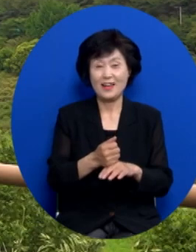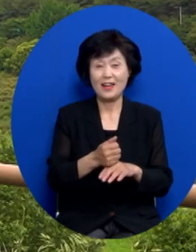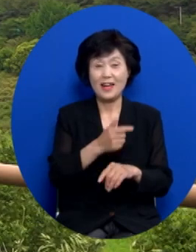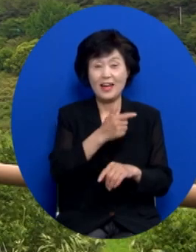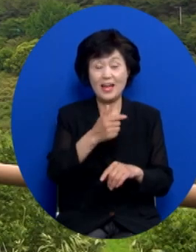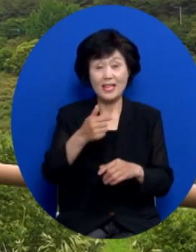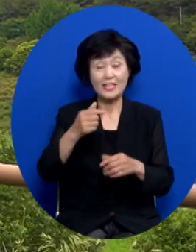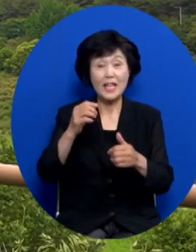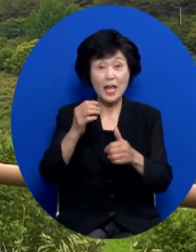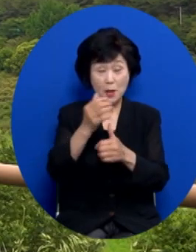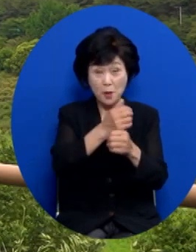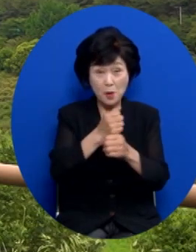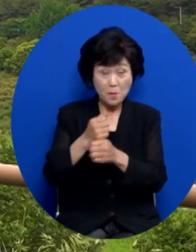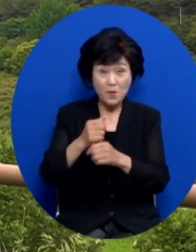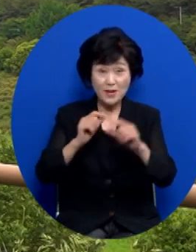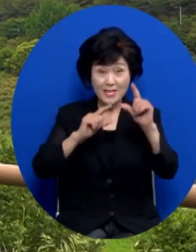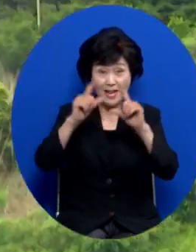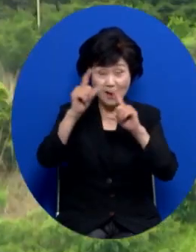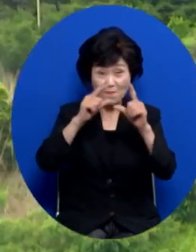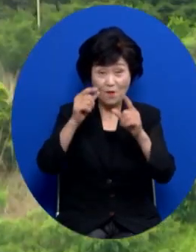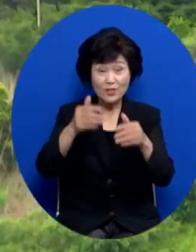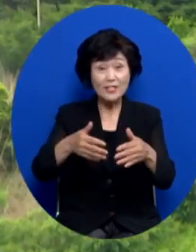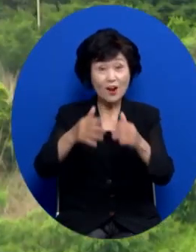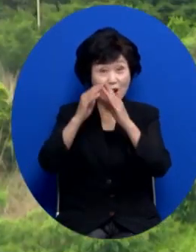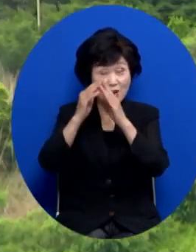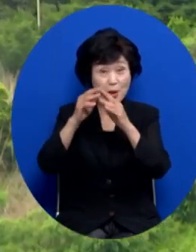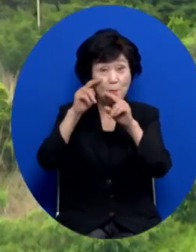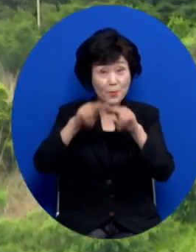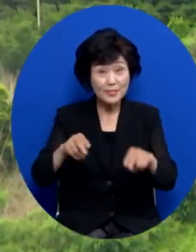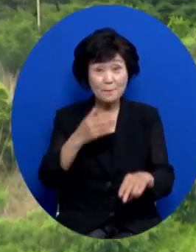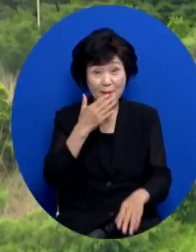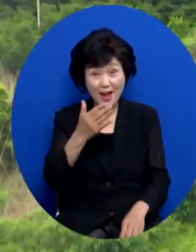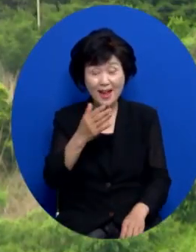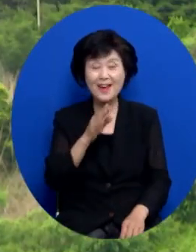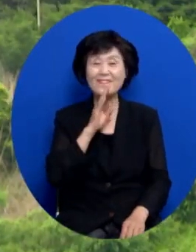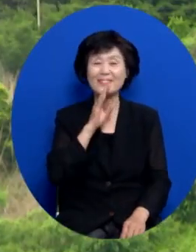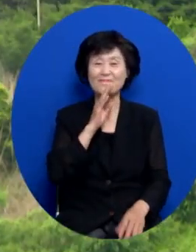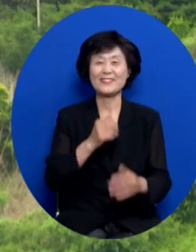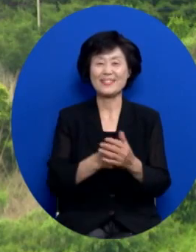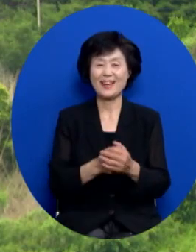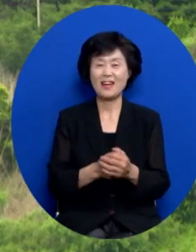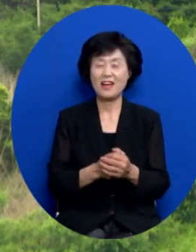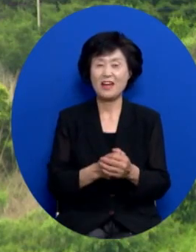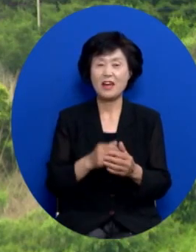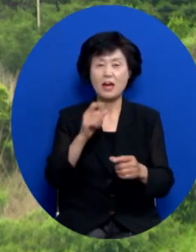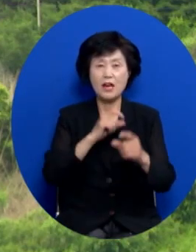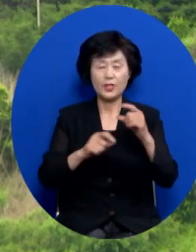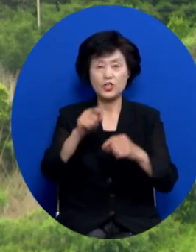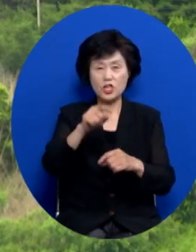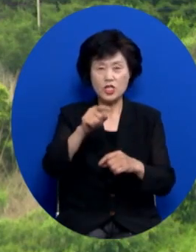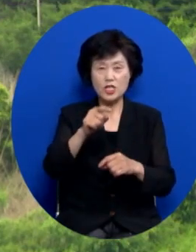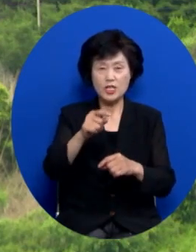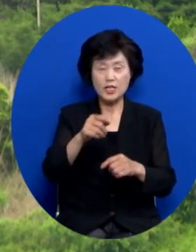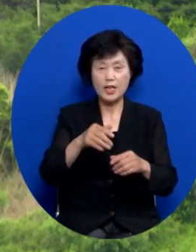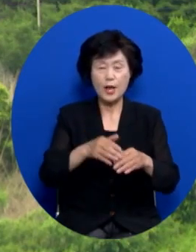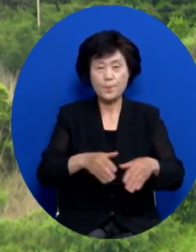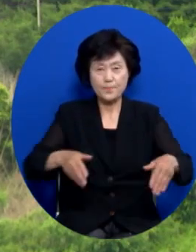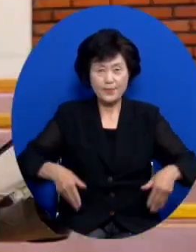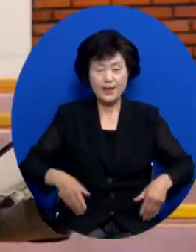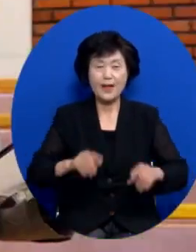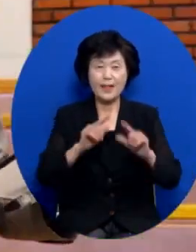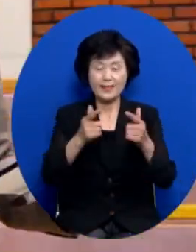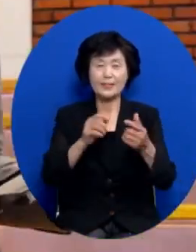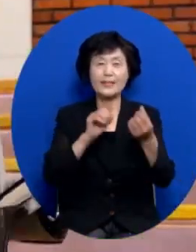완전 무산됐다고 볼 수 있을까요? 네, 군수님으로부터 더 이상 대불상에 관해서는 관여하지 않겠다 이런 확답을